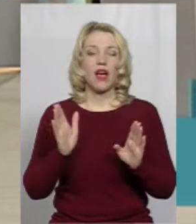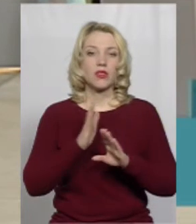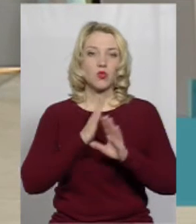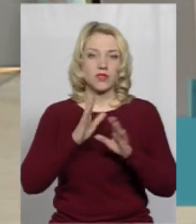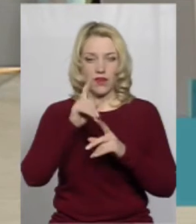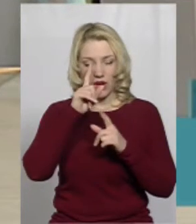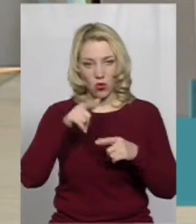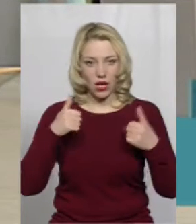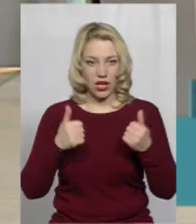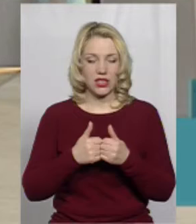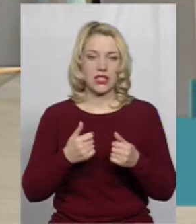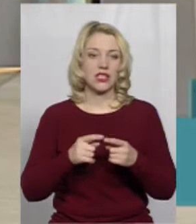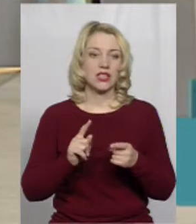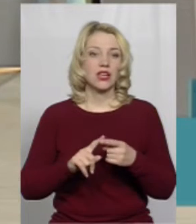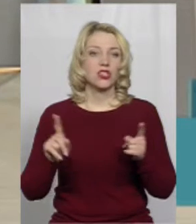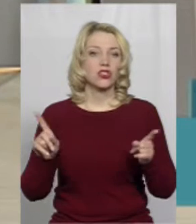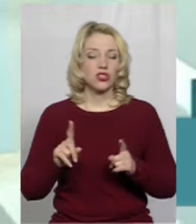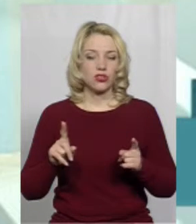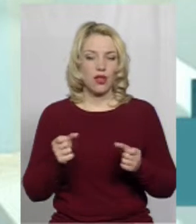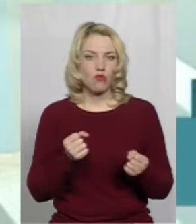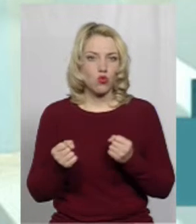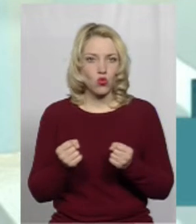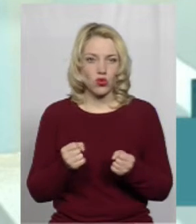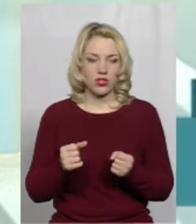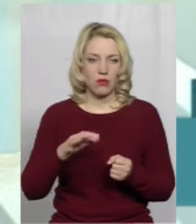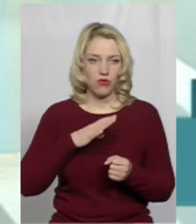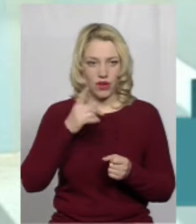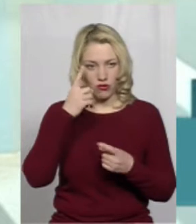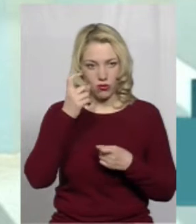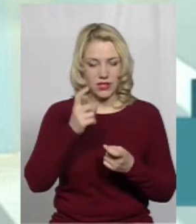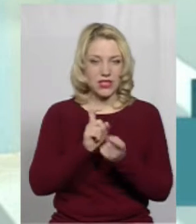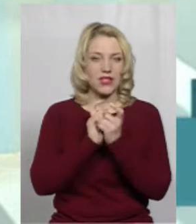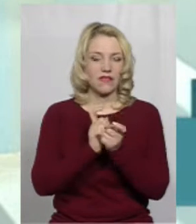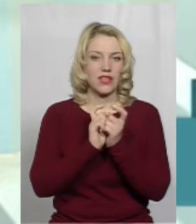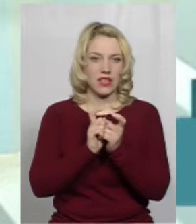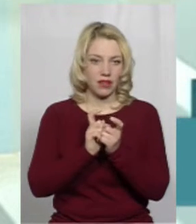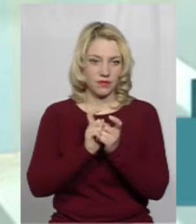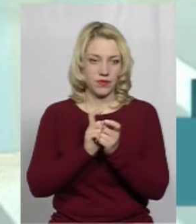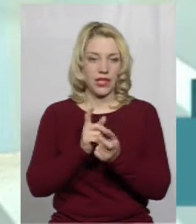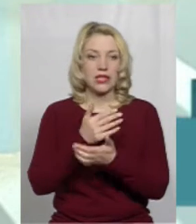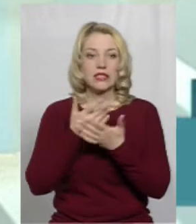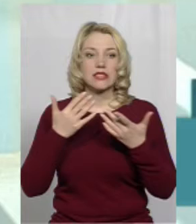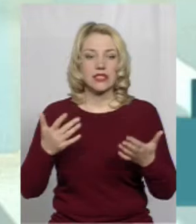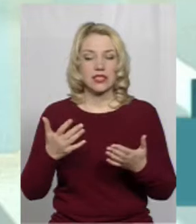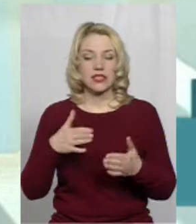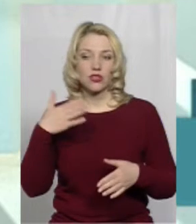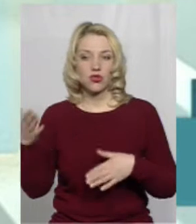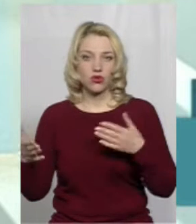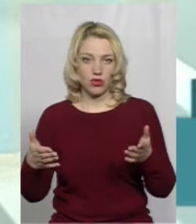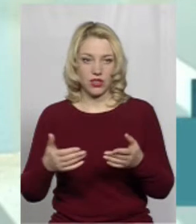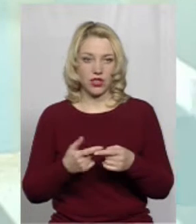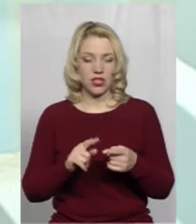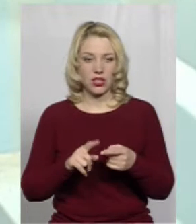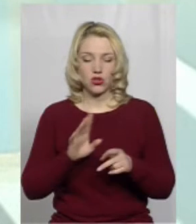в країні, в суспільстві напружена, що відбувається інформаційна війна з різних сторін. Тобто це якраз